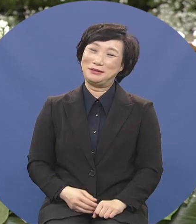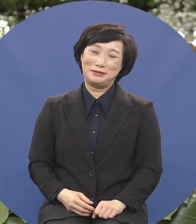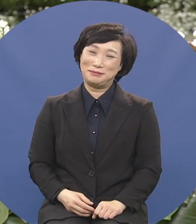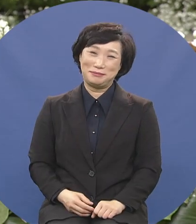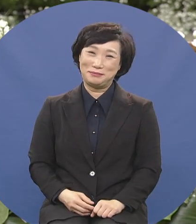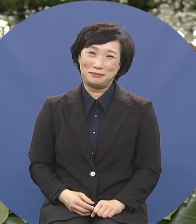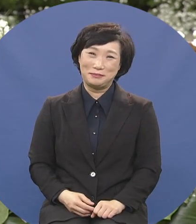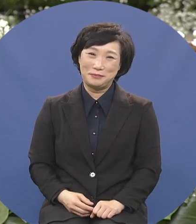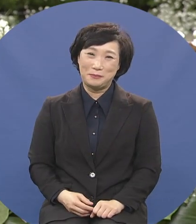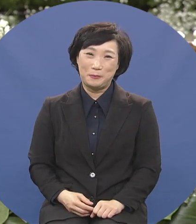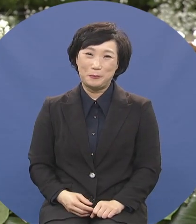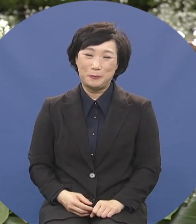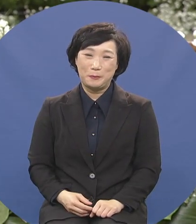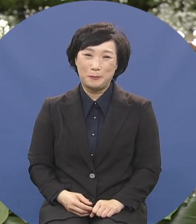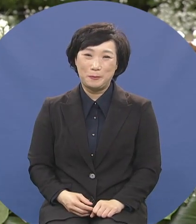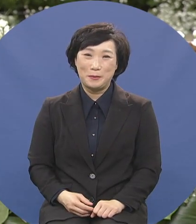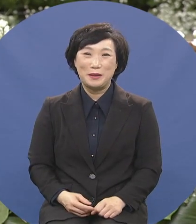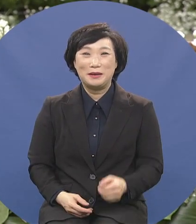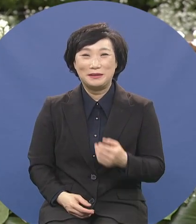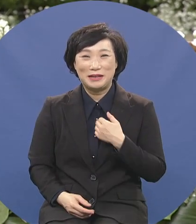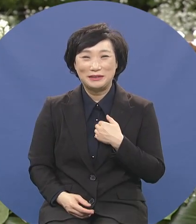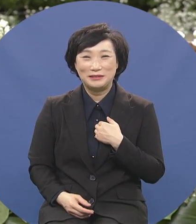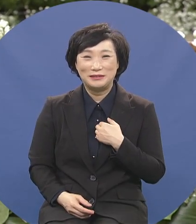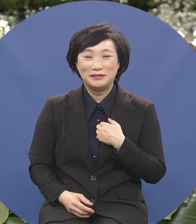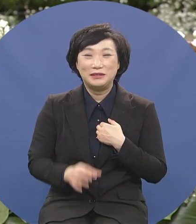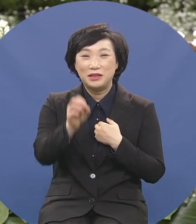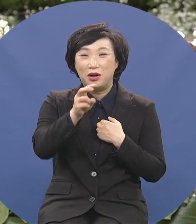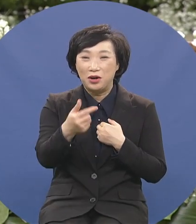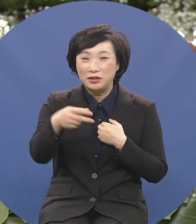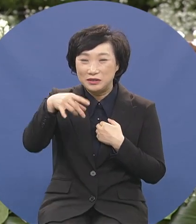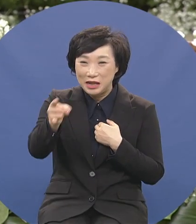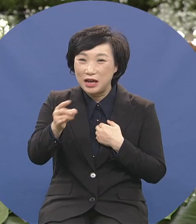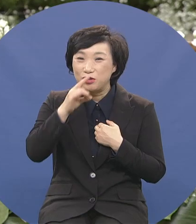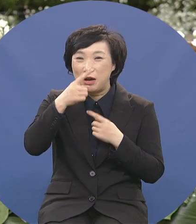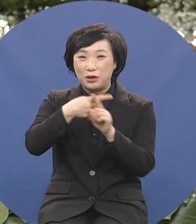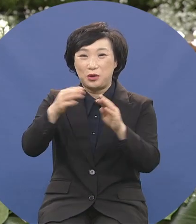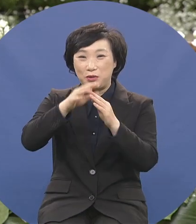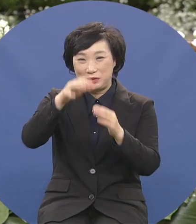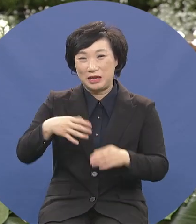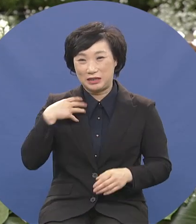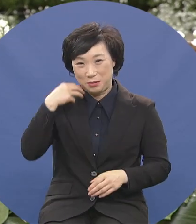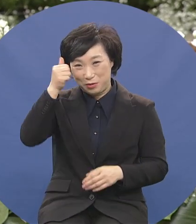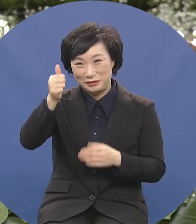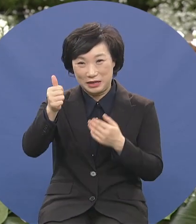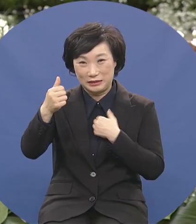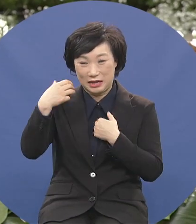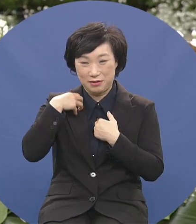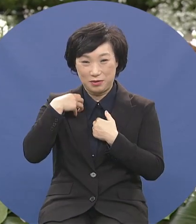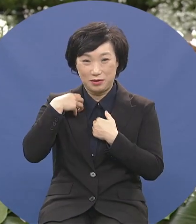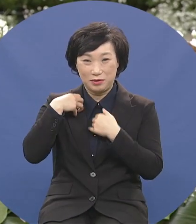아니거든요. 저는 윤세주한교 담임 목사로서